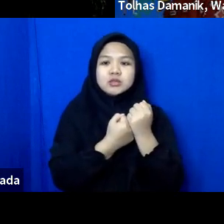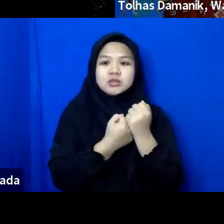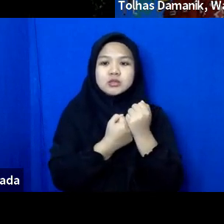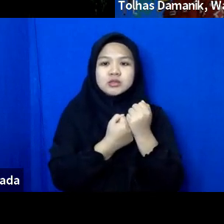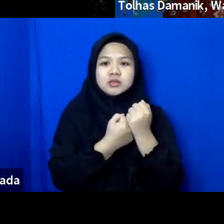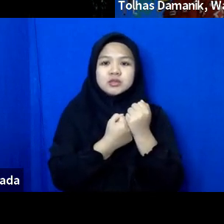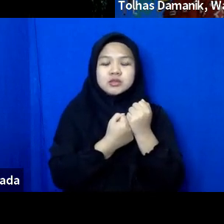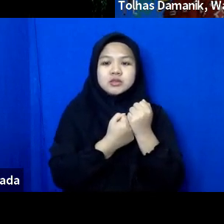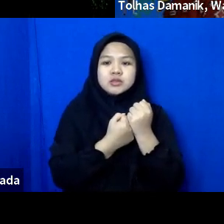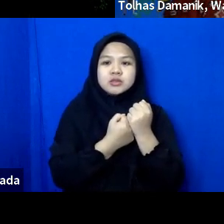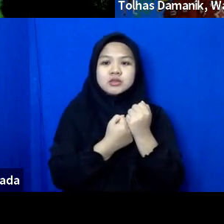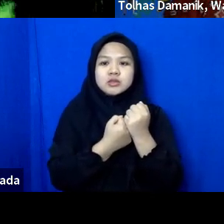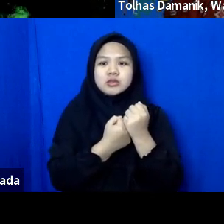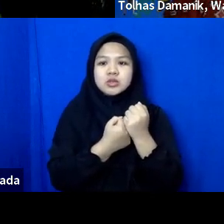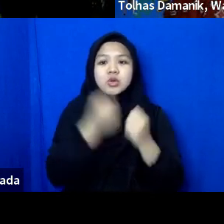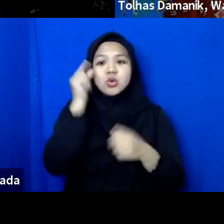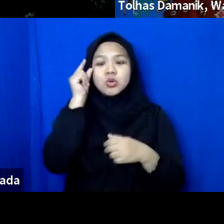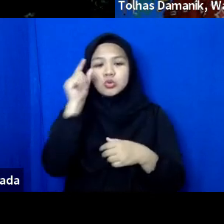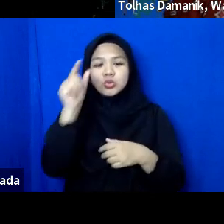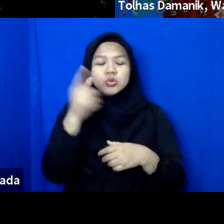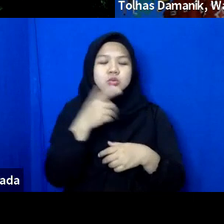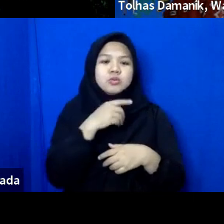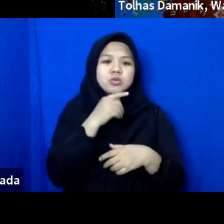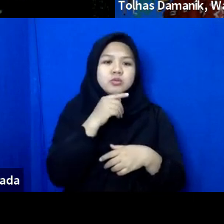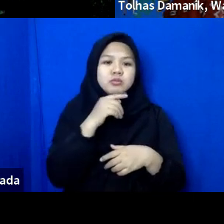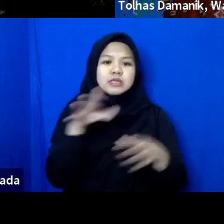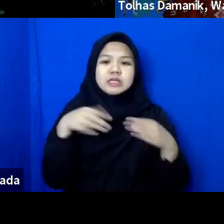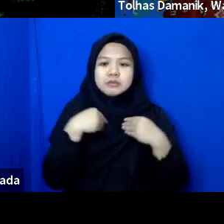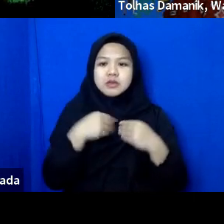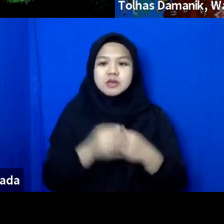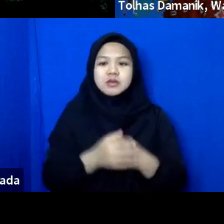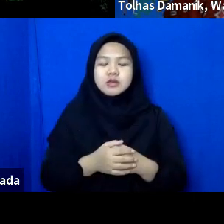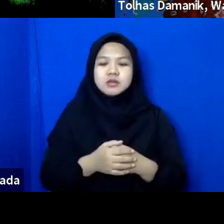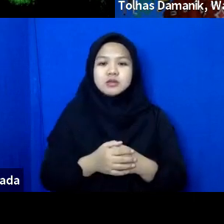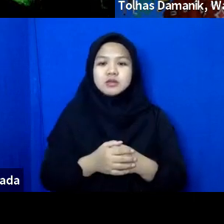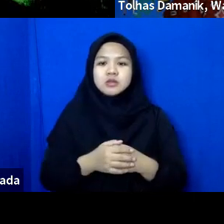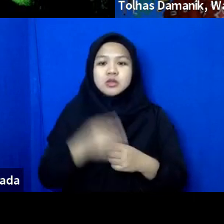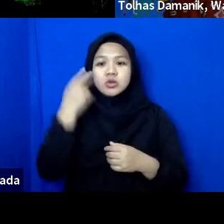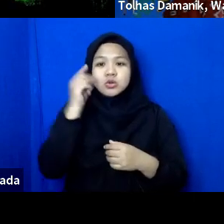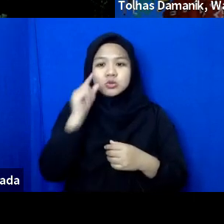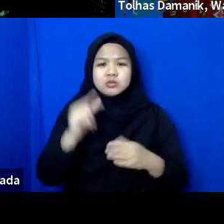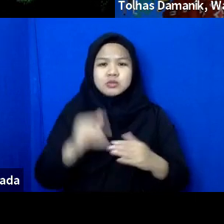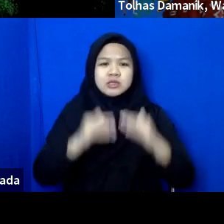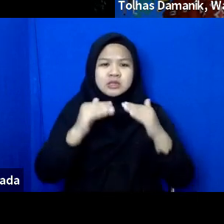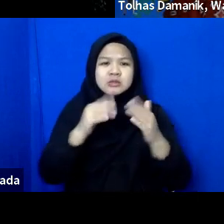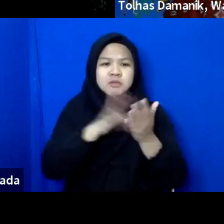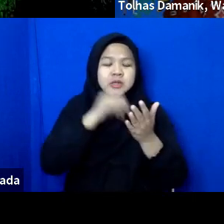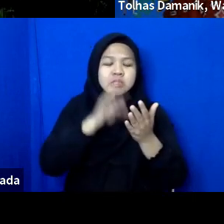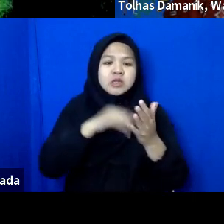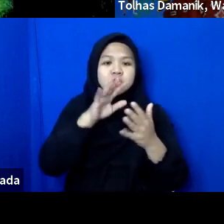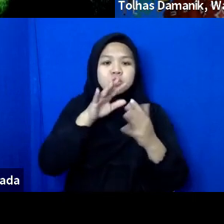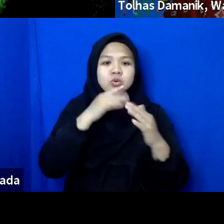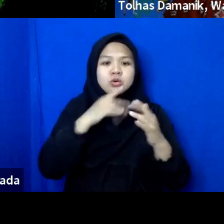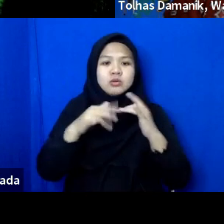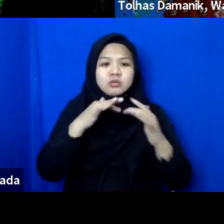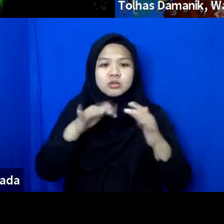namanya untuk menerima jumlah bahwa peningkatan dalam bentuk akomodasi kurikulum dan